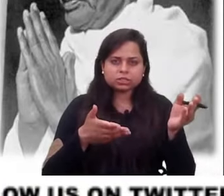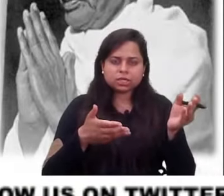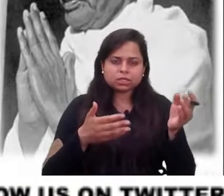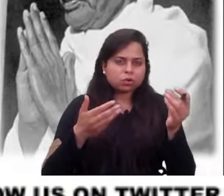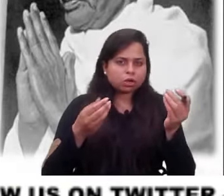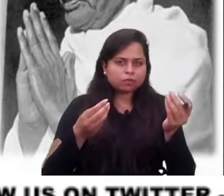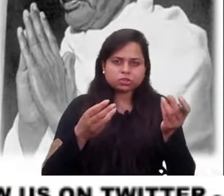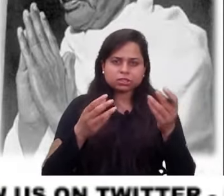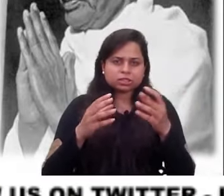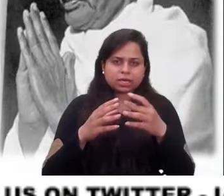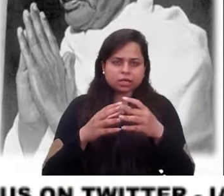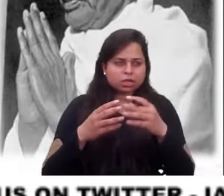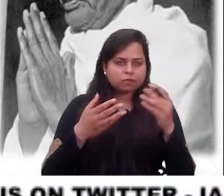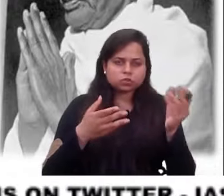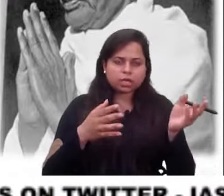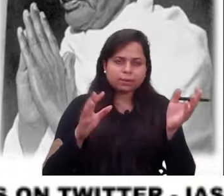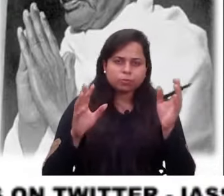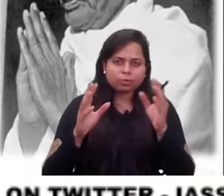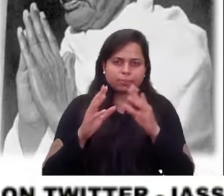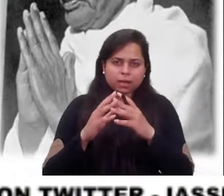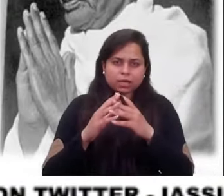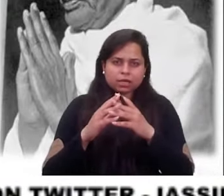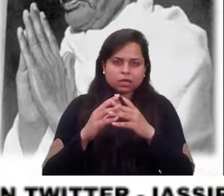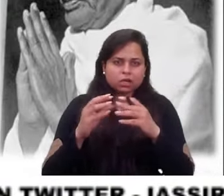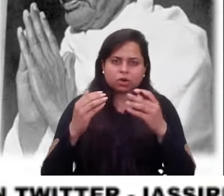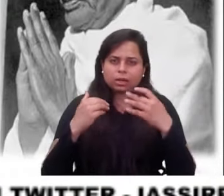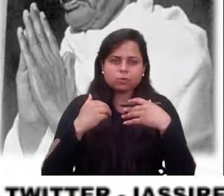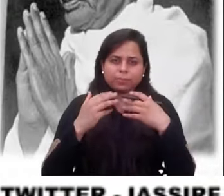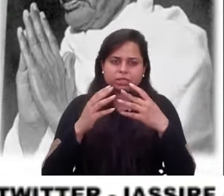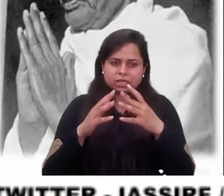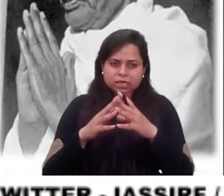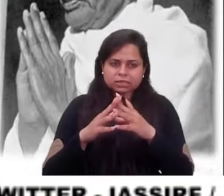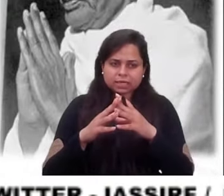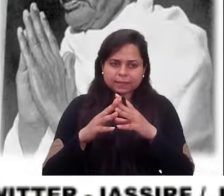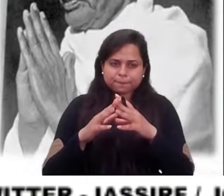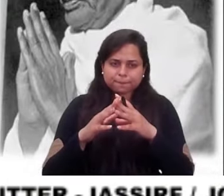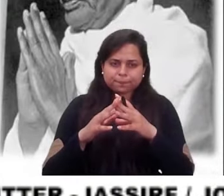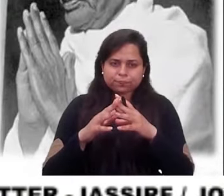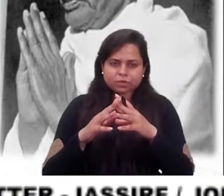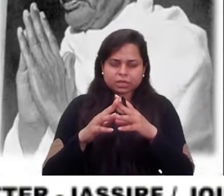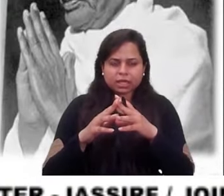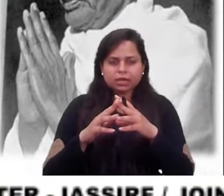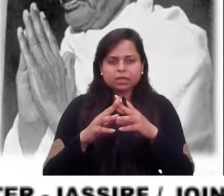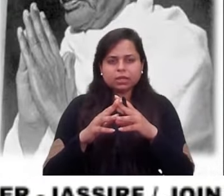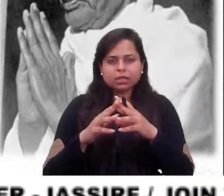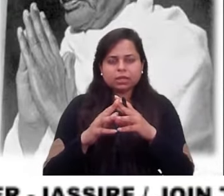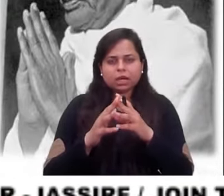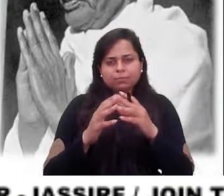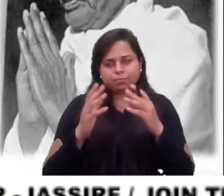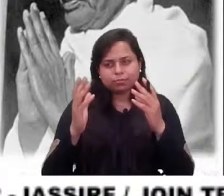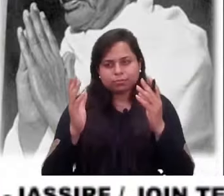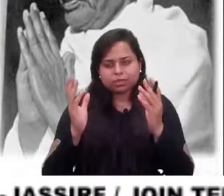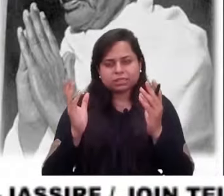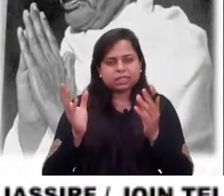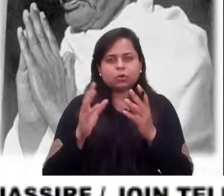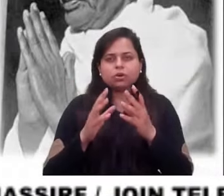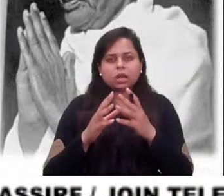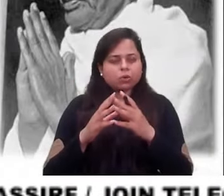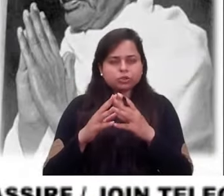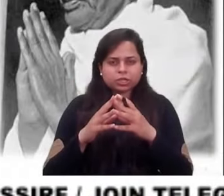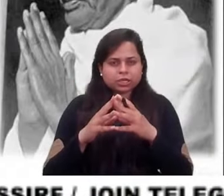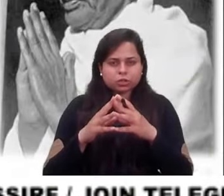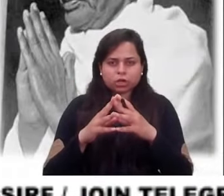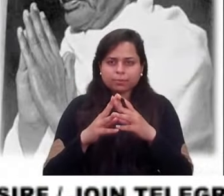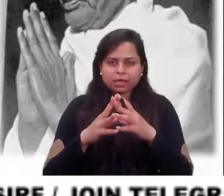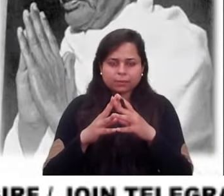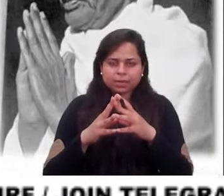जानता होगा और हम लोग पीछे अब किसी को